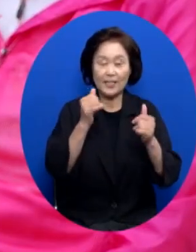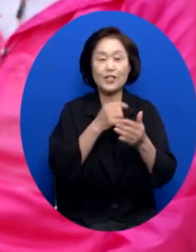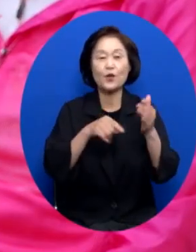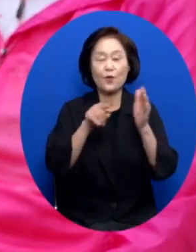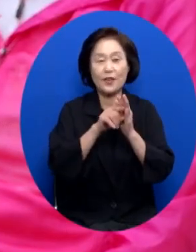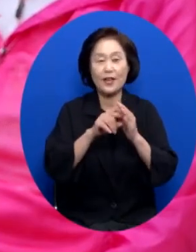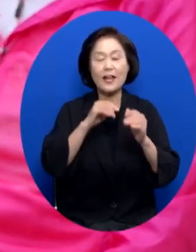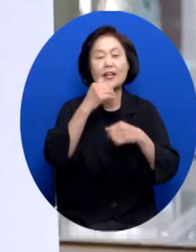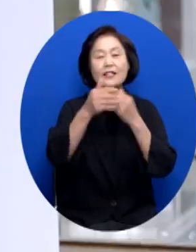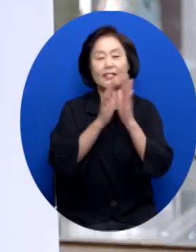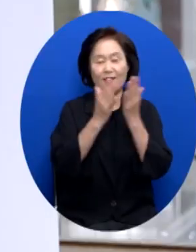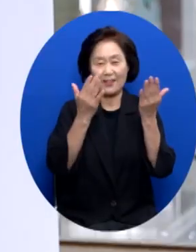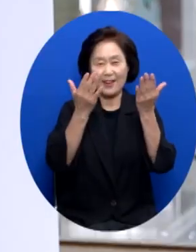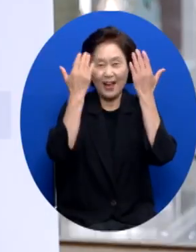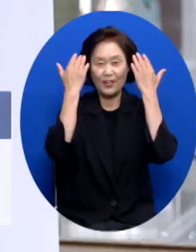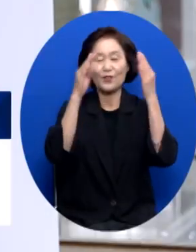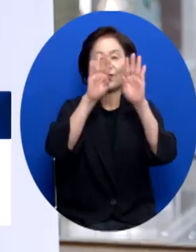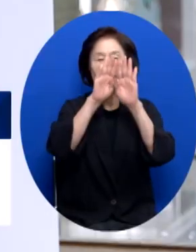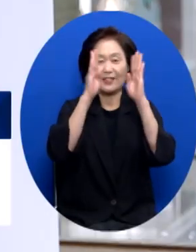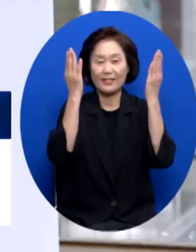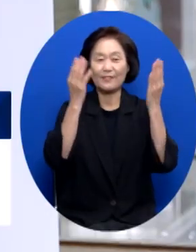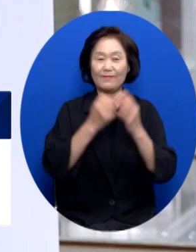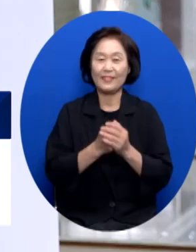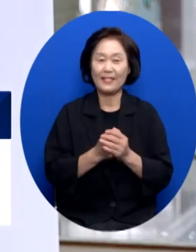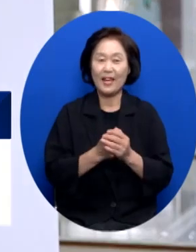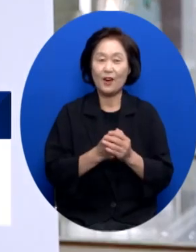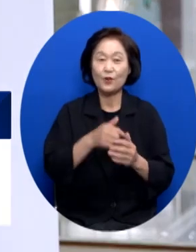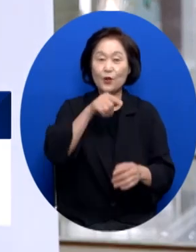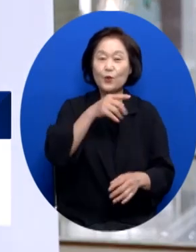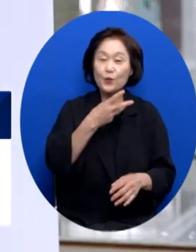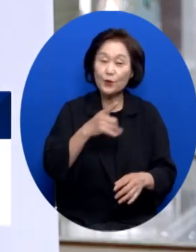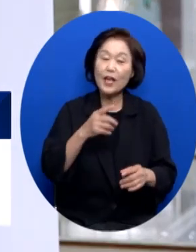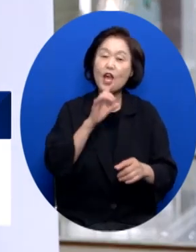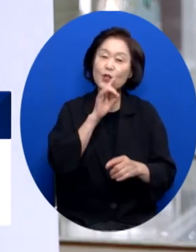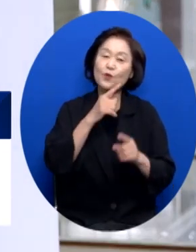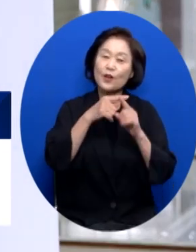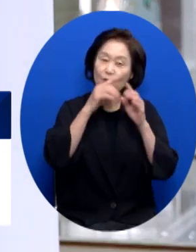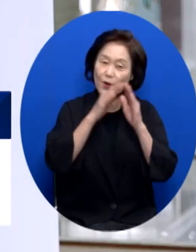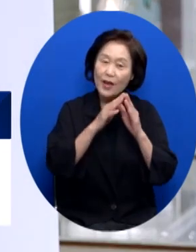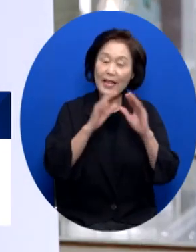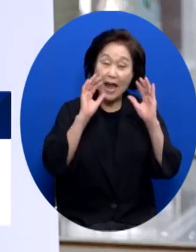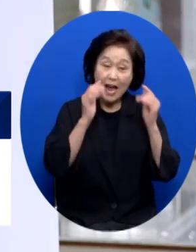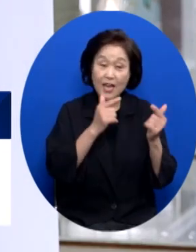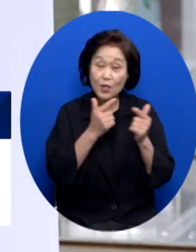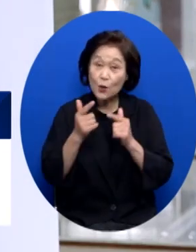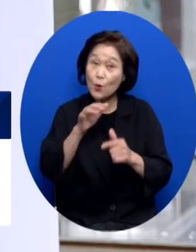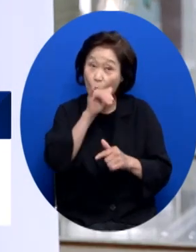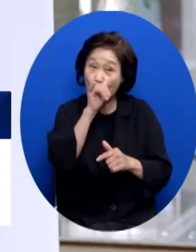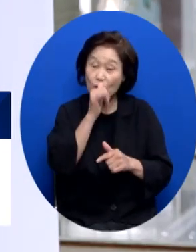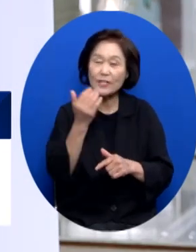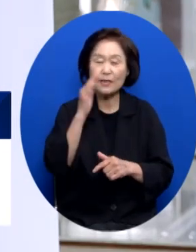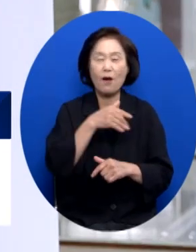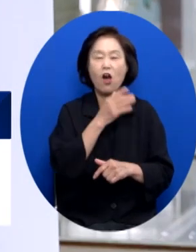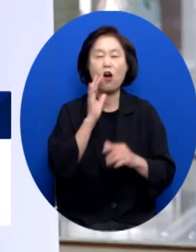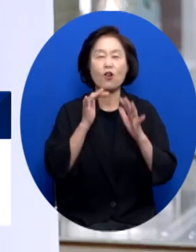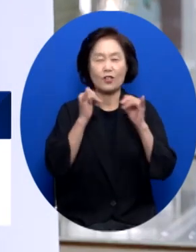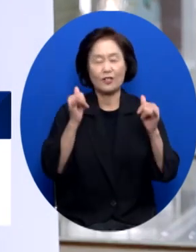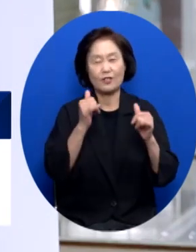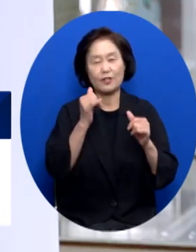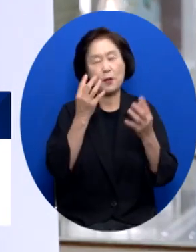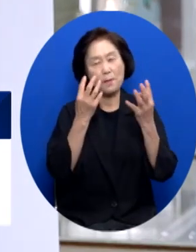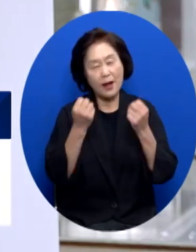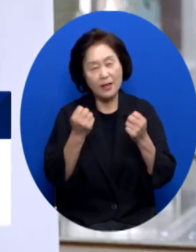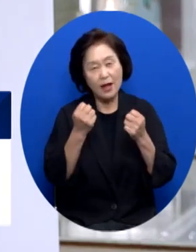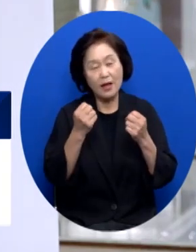준비했습니다. 우리 구례중앙교회는 어린이들도 있지만 특별히 어르신들이 많다 보니까 그 여름